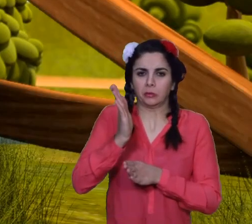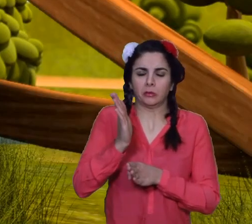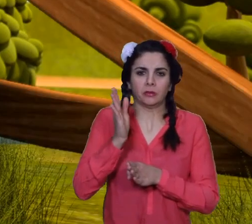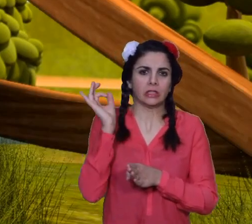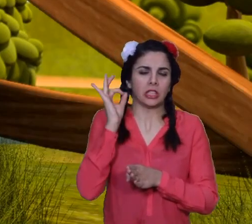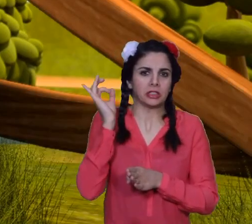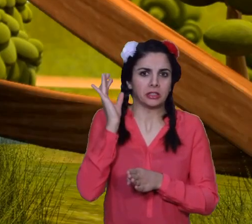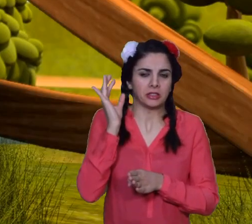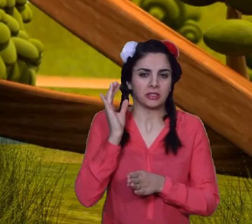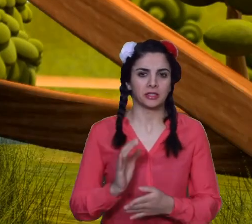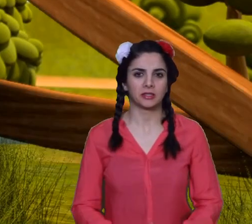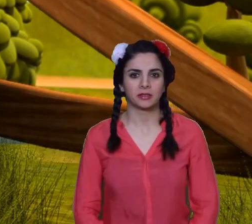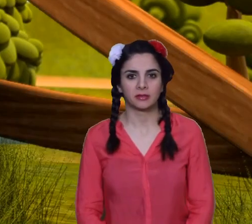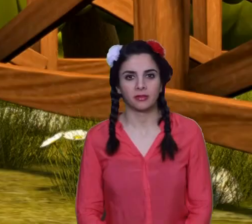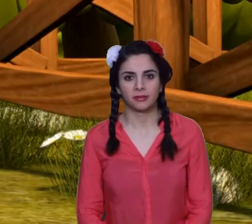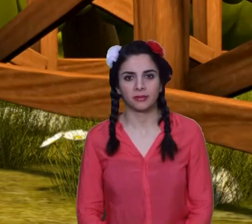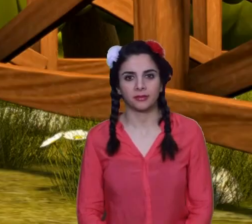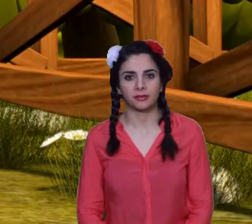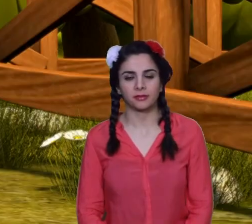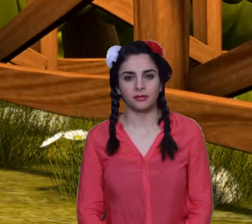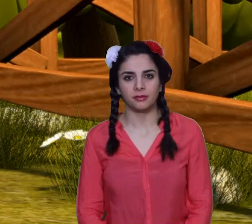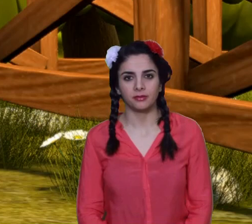Onu da takıp rahatladı.